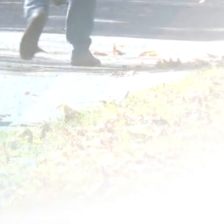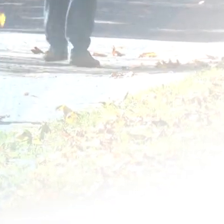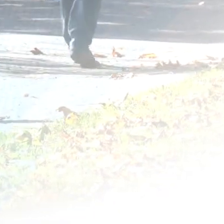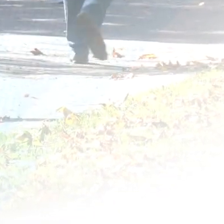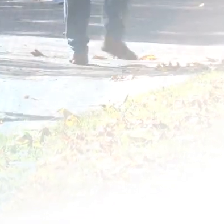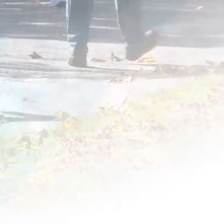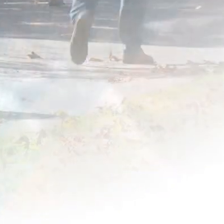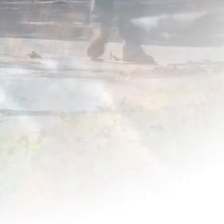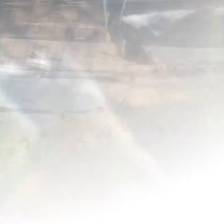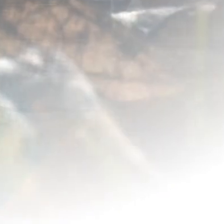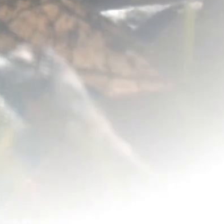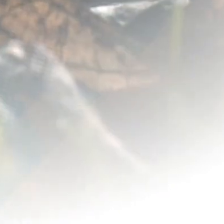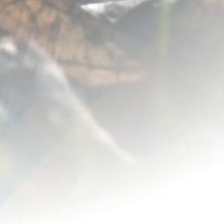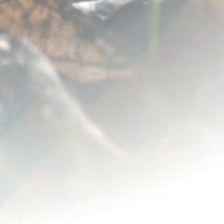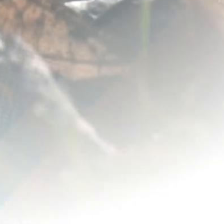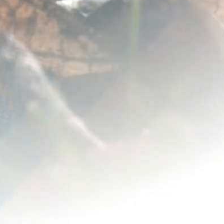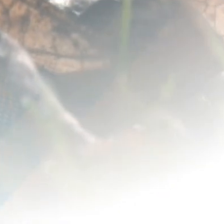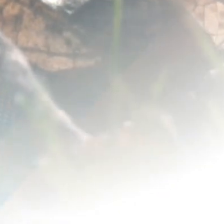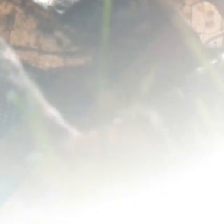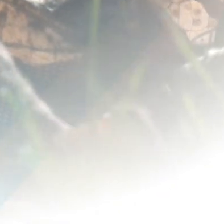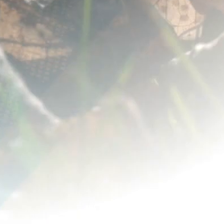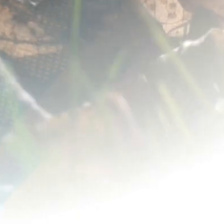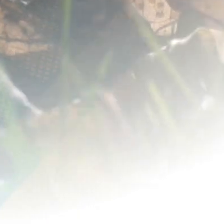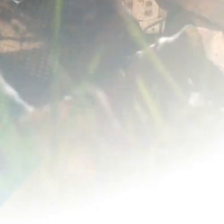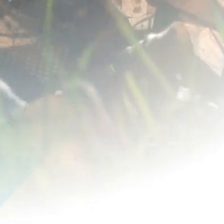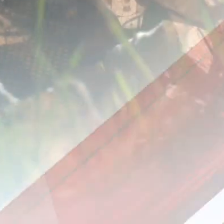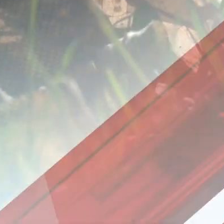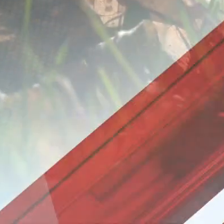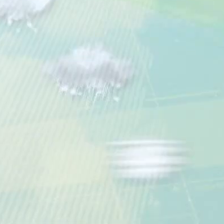анёла адзначаць Альберт, Ян, Роксана і Віктор.